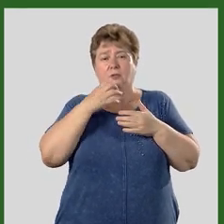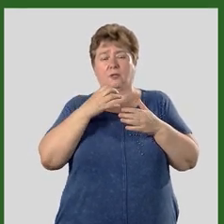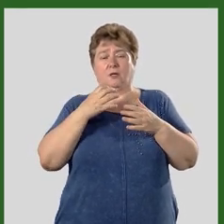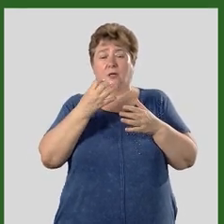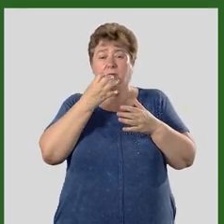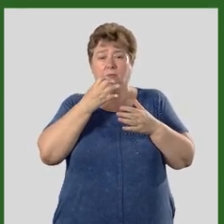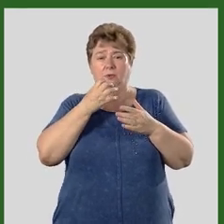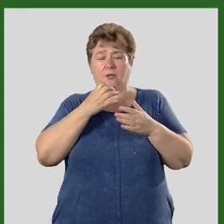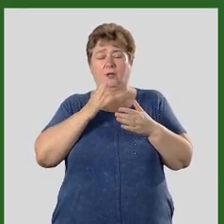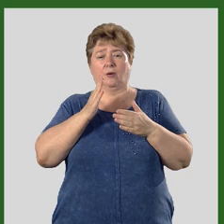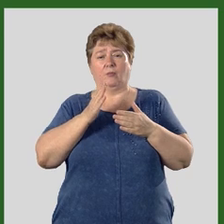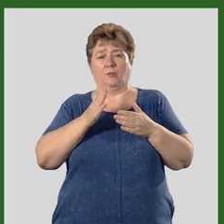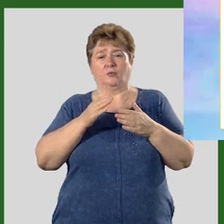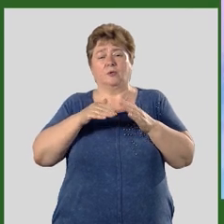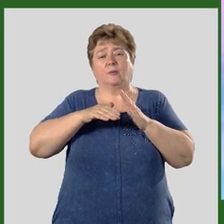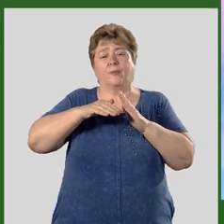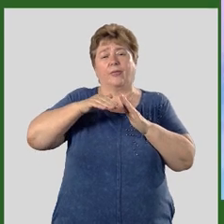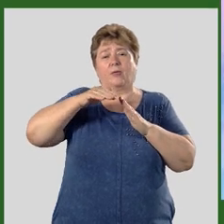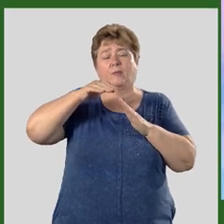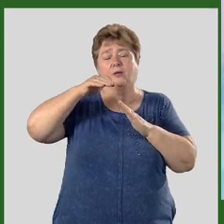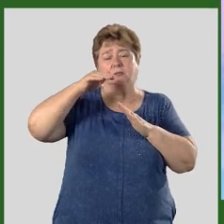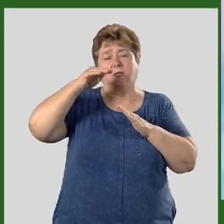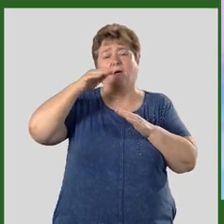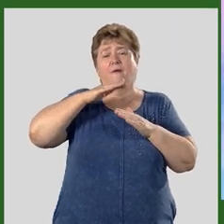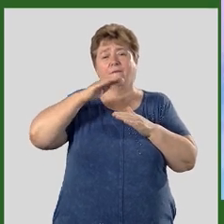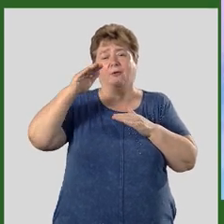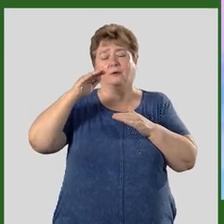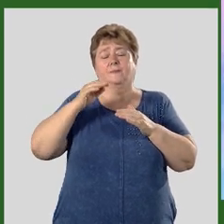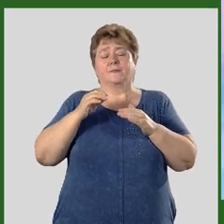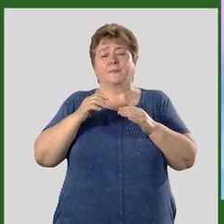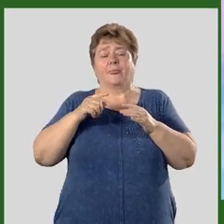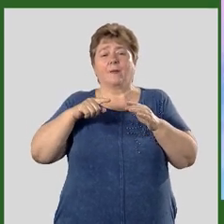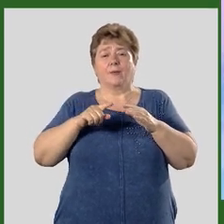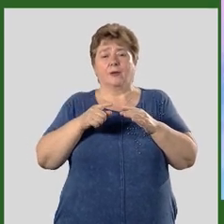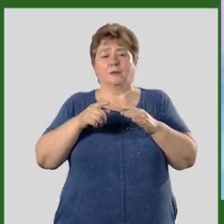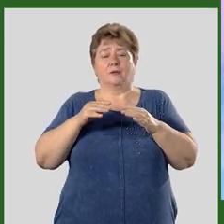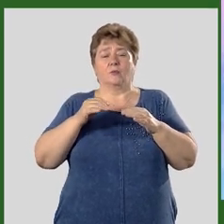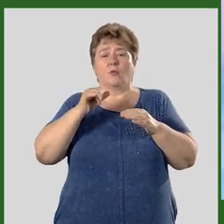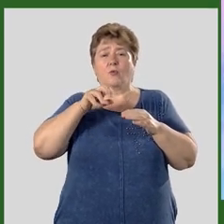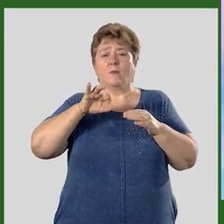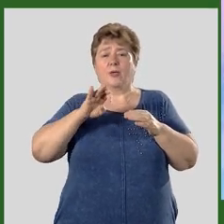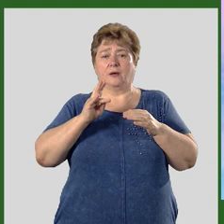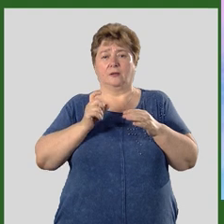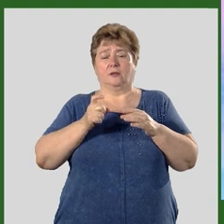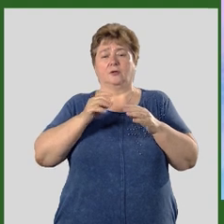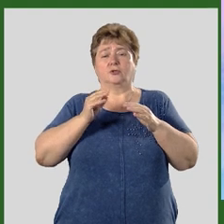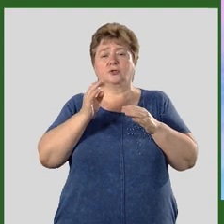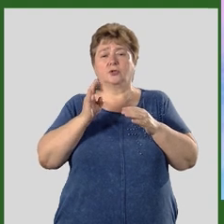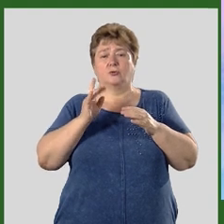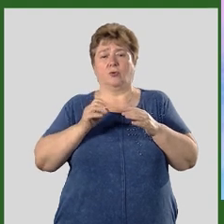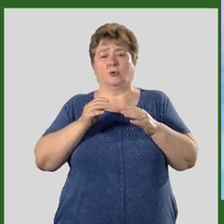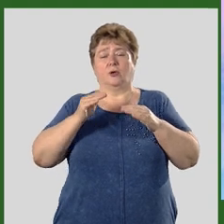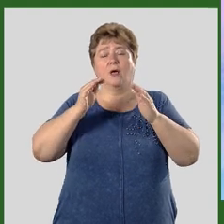Становится теплее и поднимается вверх. Поэтому в умеренных широтах